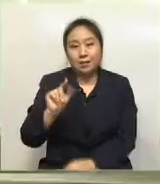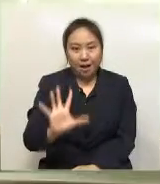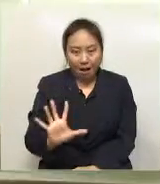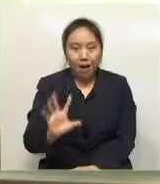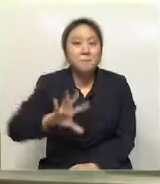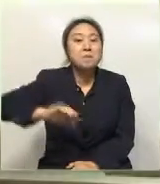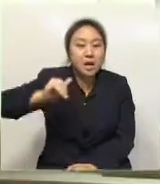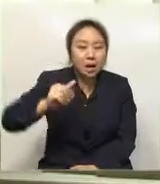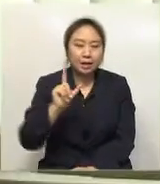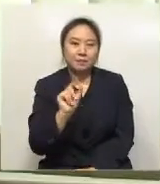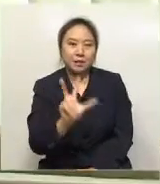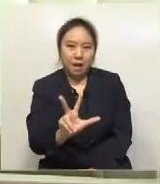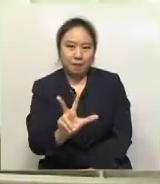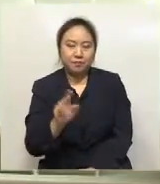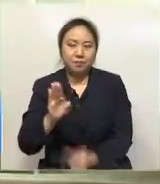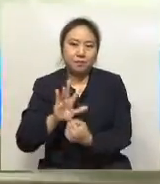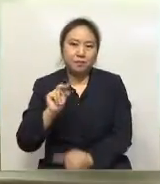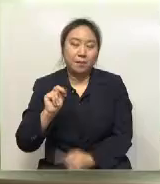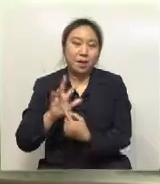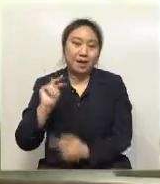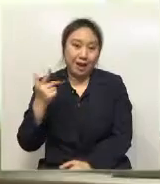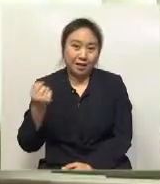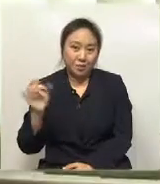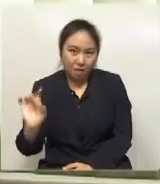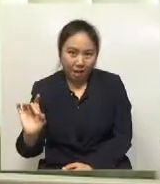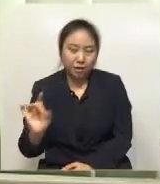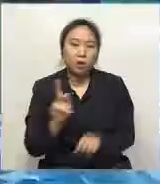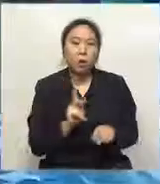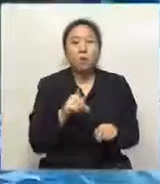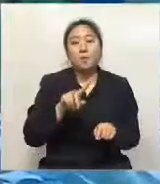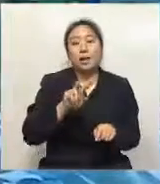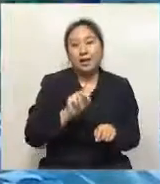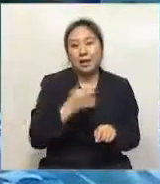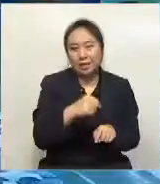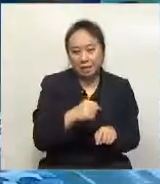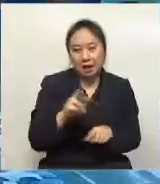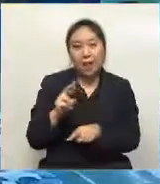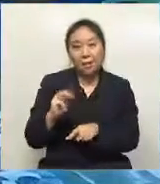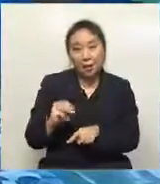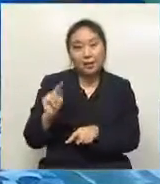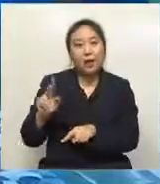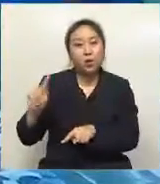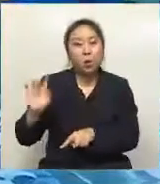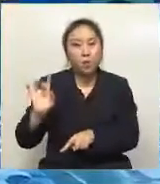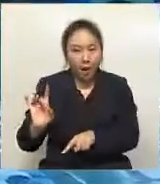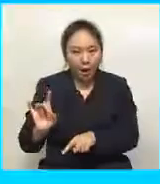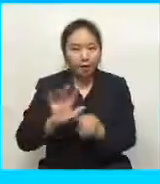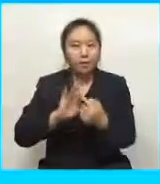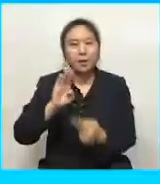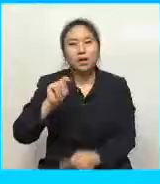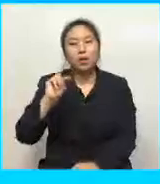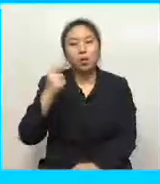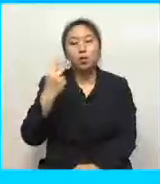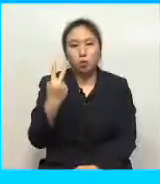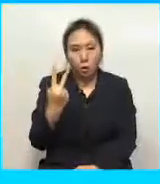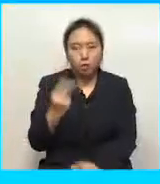ที่เมืองยะลา23คนที่บันนังสตา18คนกรงปีนัง10คนรามันกับทานโตมี8คนแล้วก็เบตง2ค